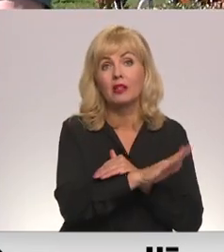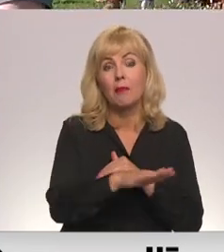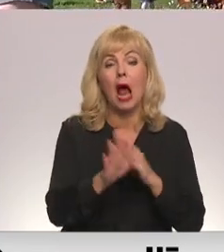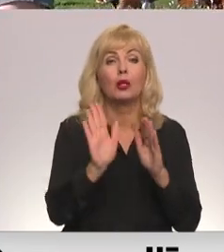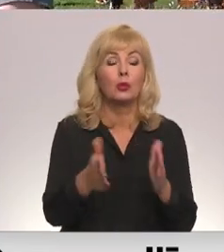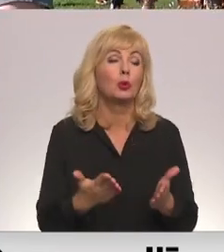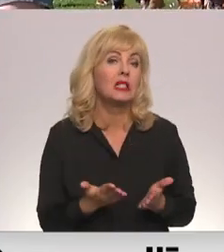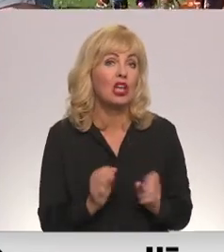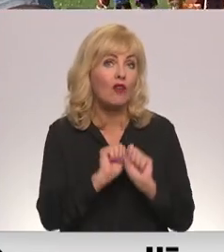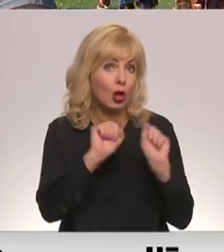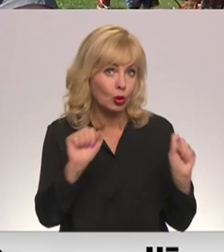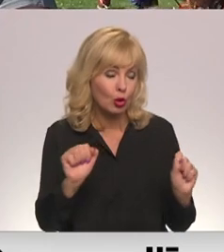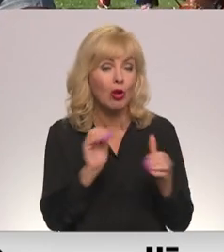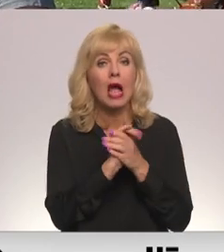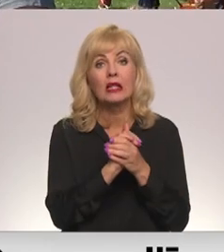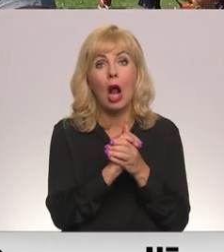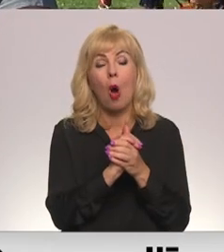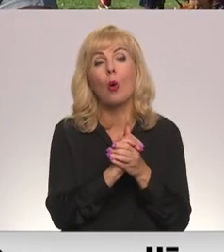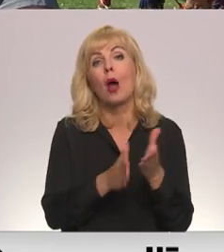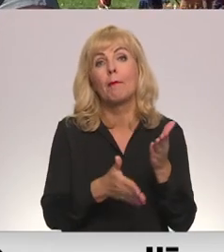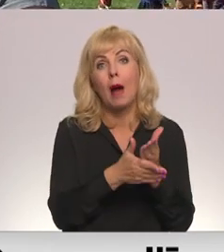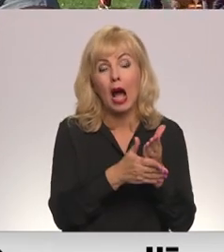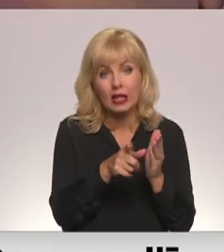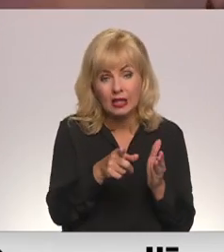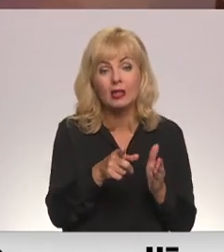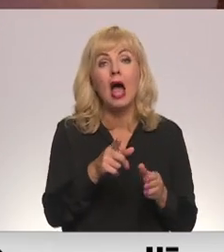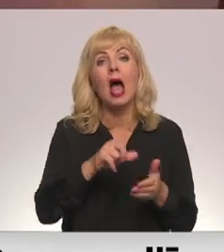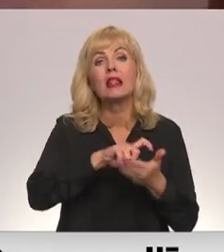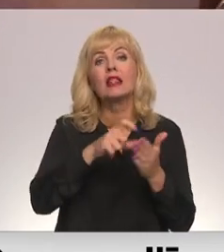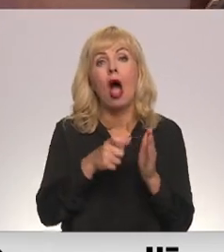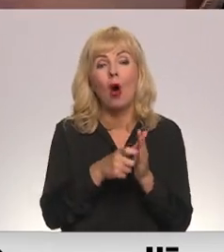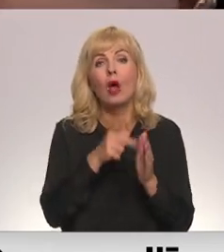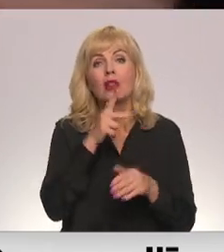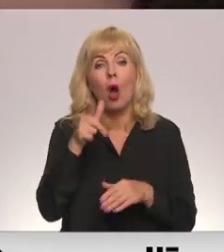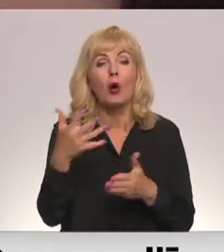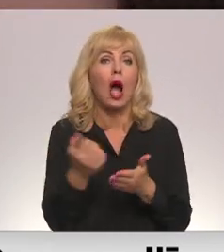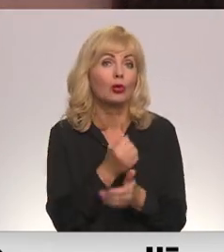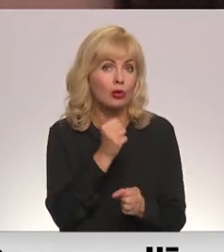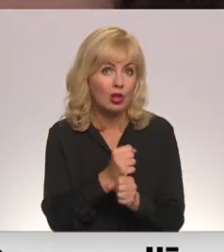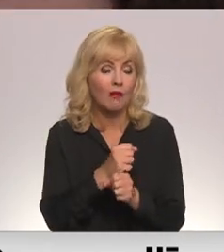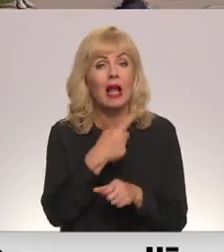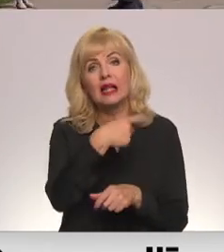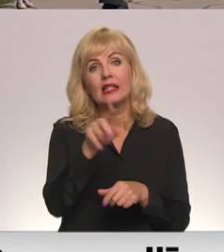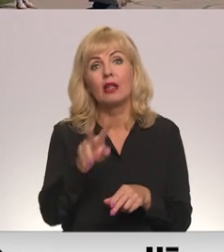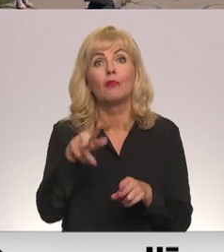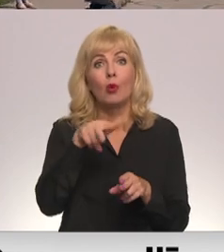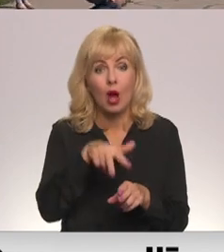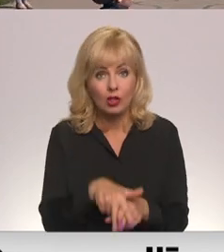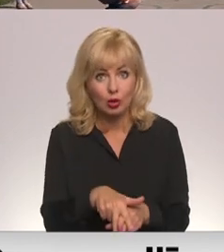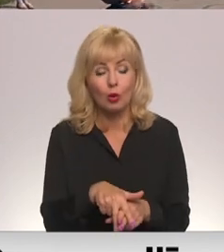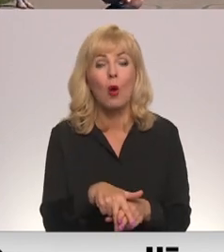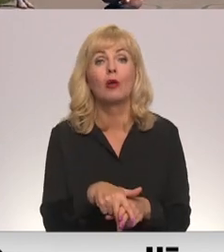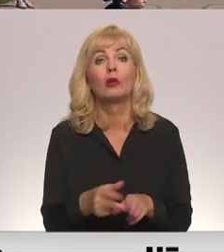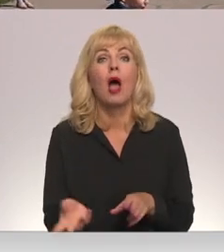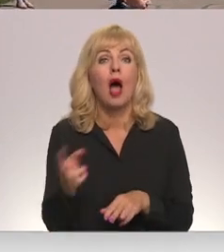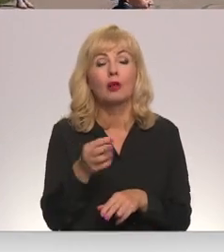un drošībā. Ar draugu palīdzību iekārtojās dzīvoklī Daugavpilī un atrada darbu, lai nebūtu par slogu citiem.